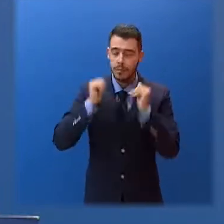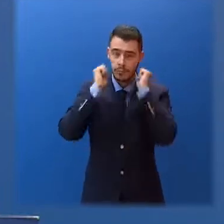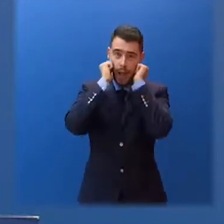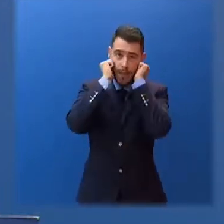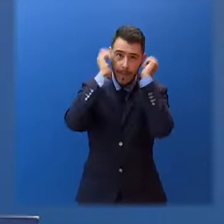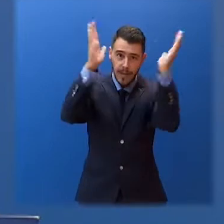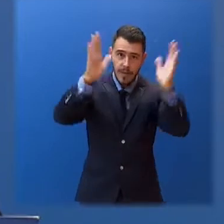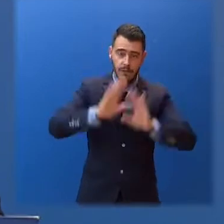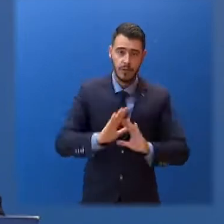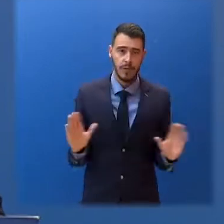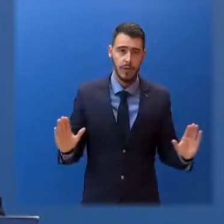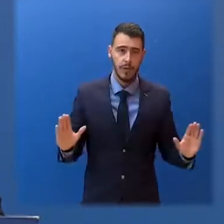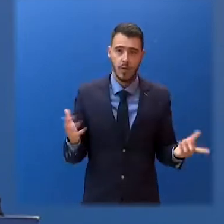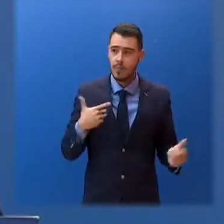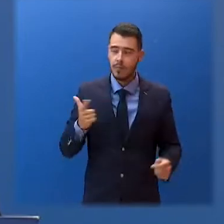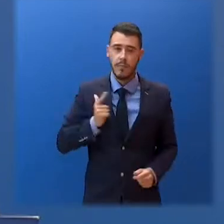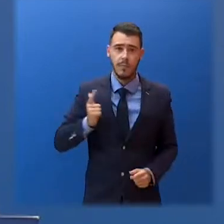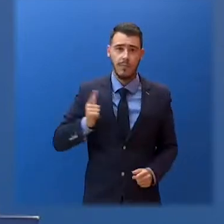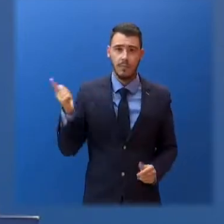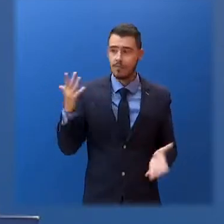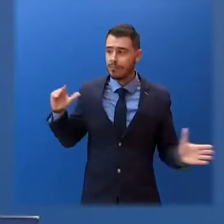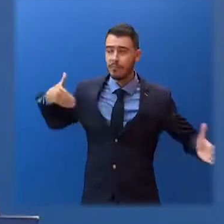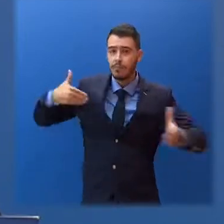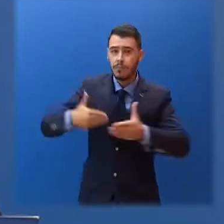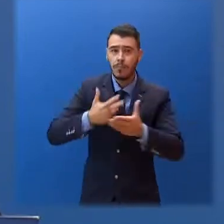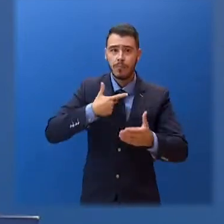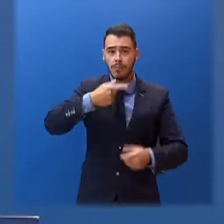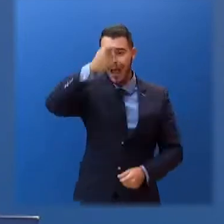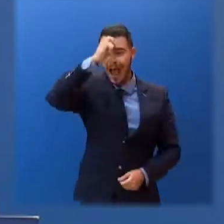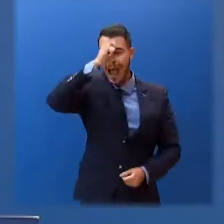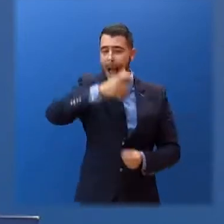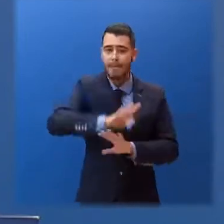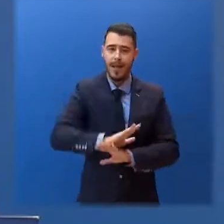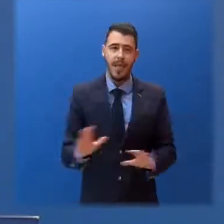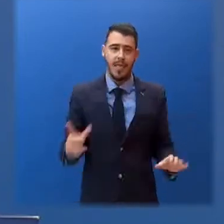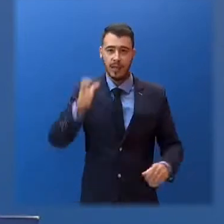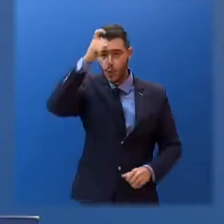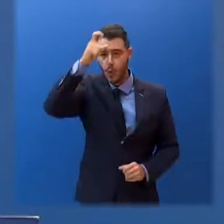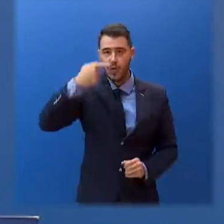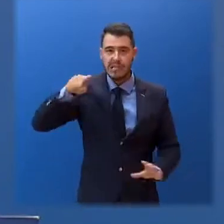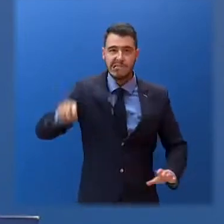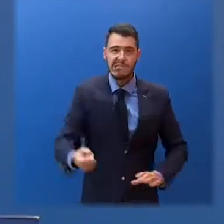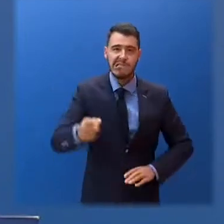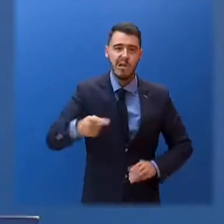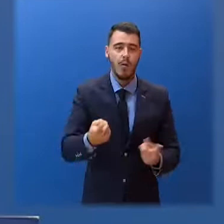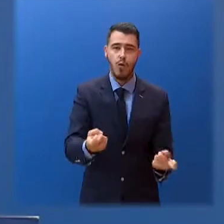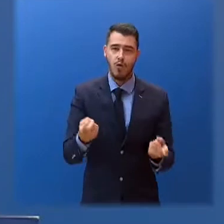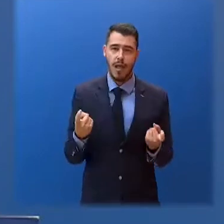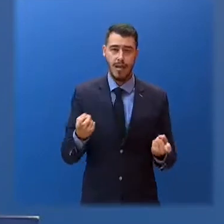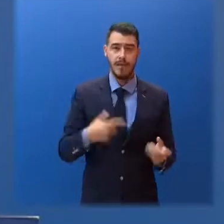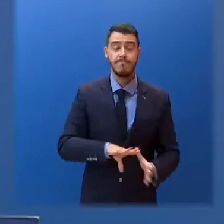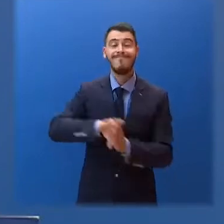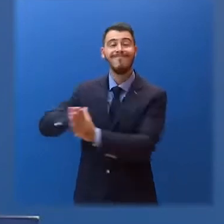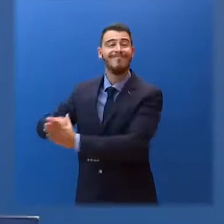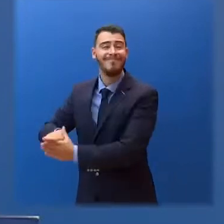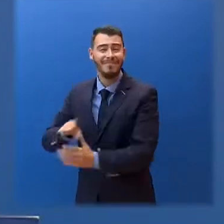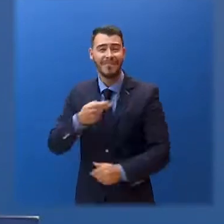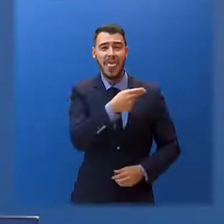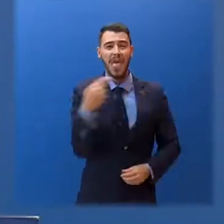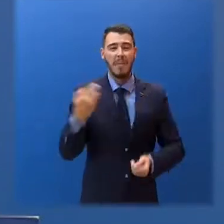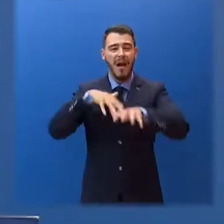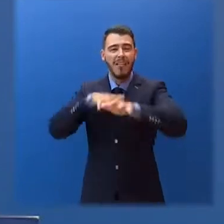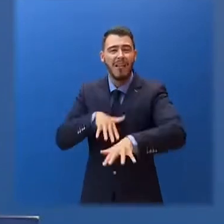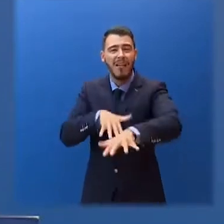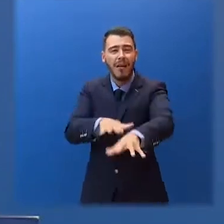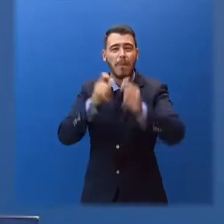τελευταίο χρονικό διάστημα των απαράδεκτων τουρκικών προκλήσεων. Όσον αφορά το ζήτημα των αρνητών, όπως τους ονομάσατε, πάντα θα υπάρχουν άνθρωποι